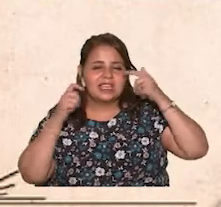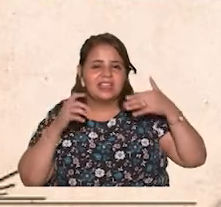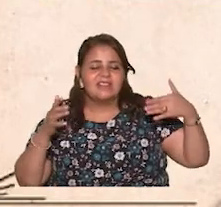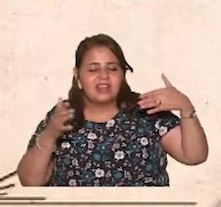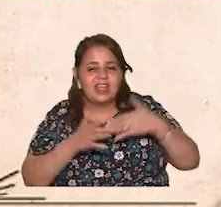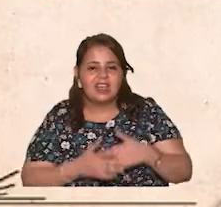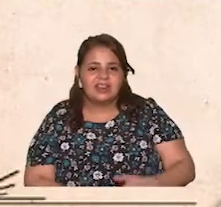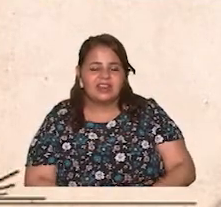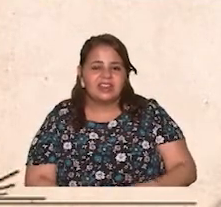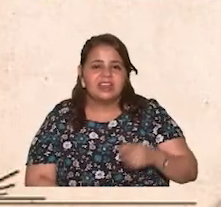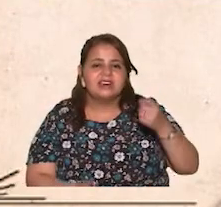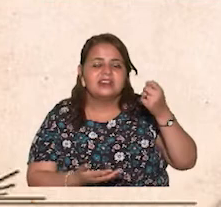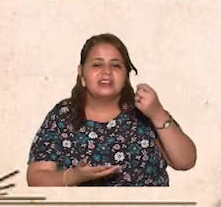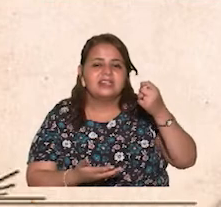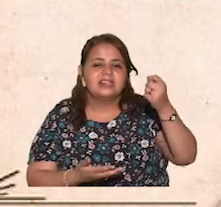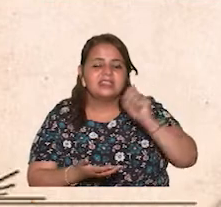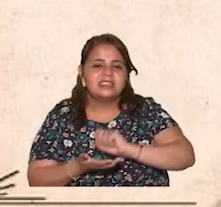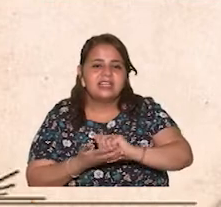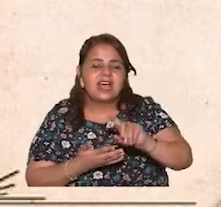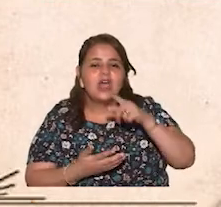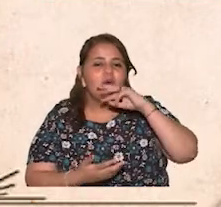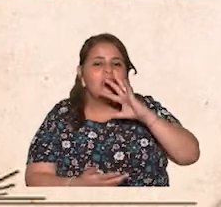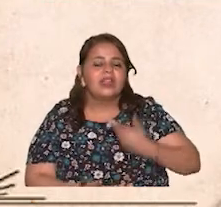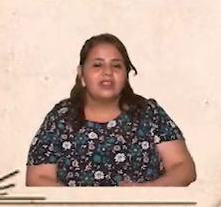لقائنا، ورسالة تحب نيافتك تقول فيها إيه؟